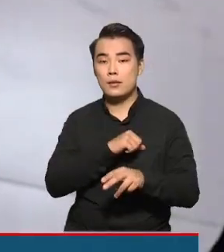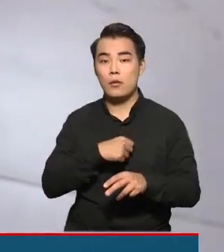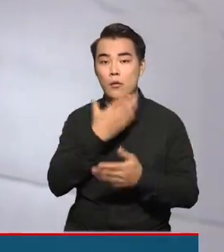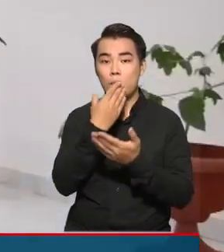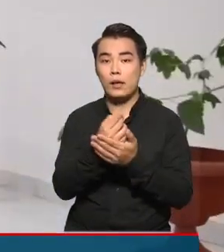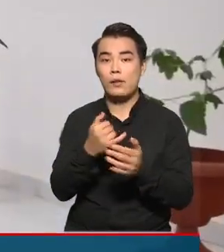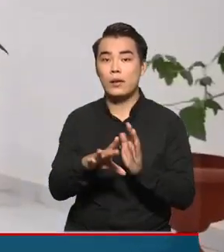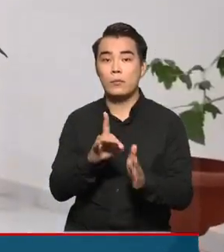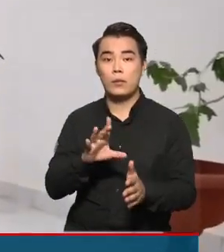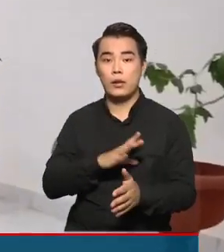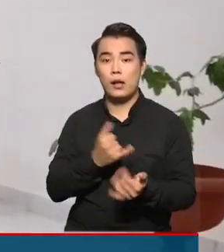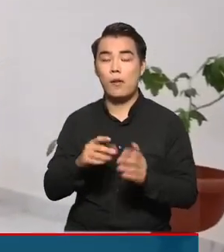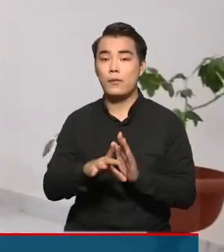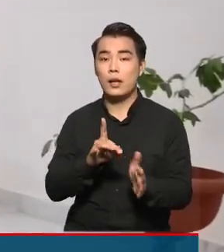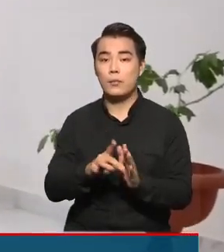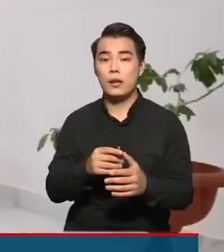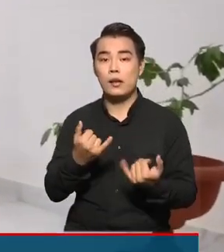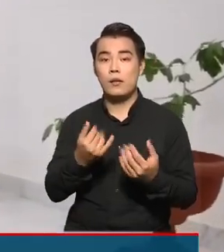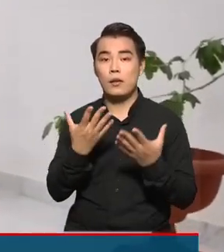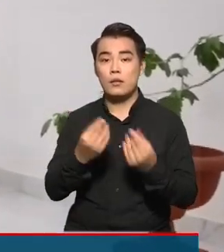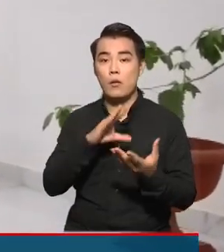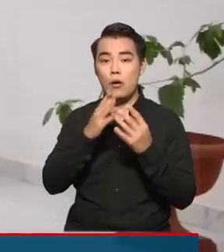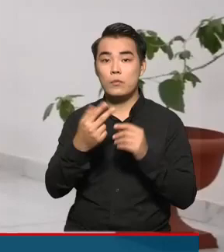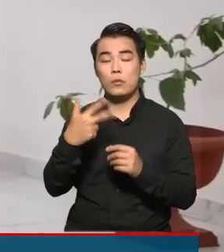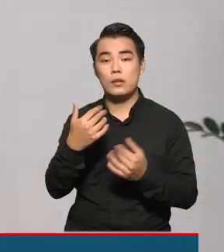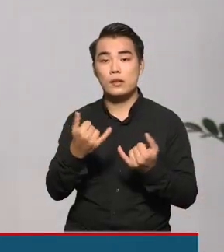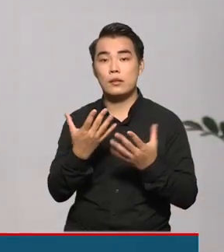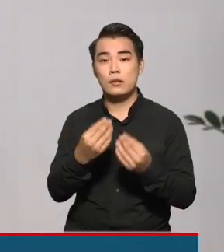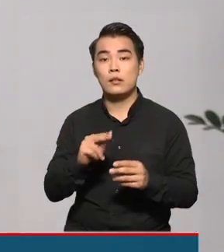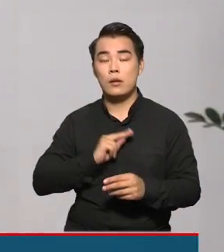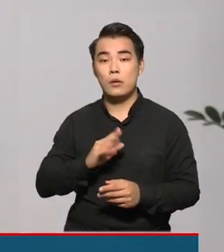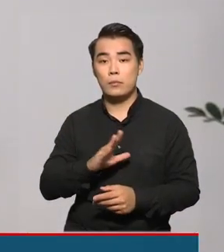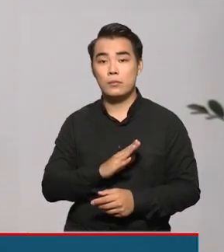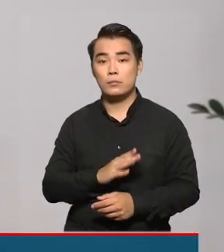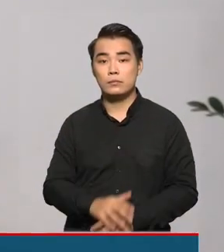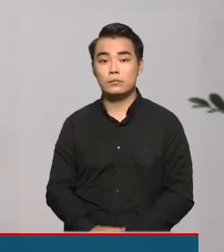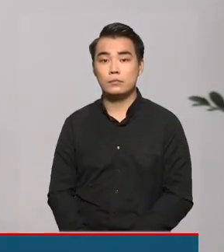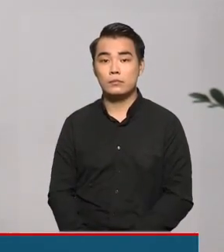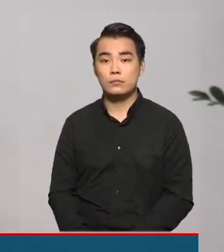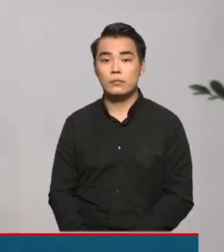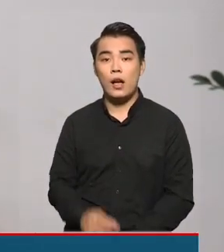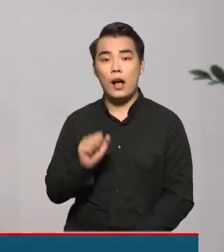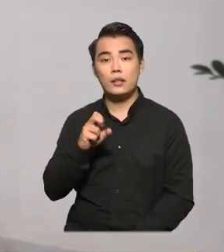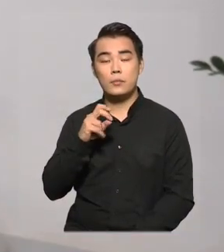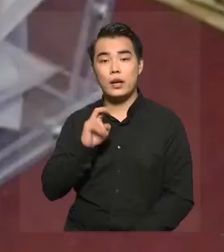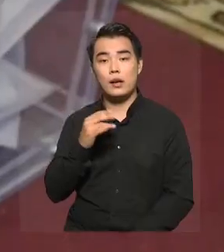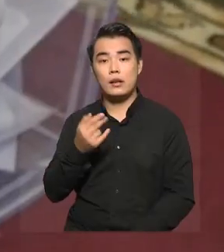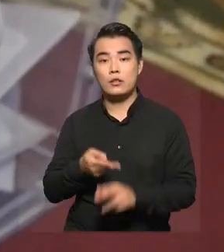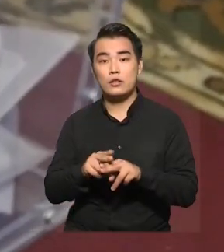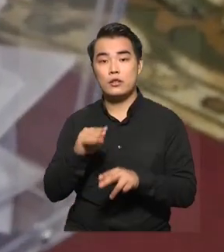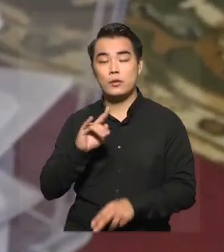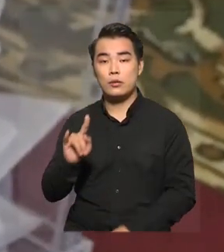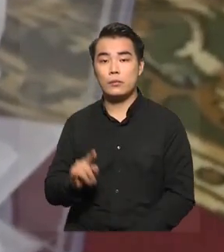жасады. Жалпы сайлау күні ауданда 30 сайлау учаскесі жұмыс істеді. Алтынбек Әмит аймақ тілшілерінің көмегімен Жібек